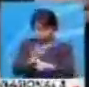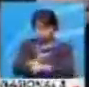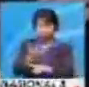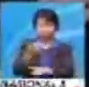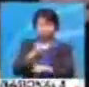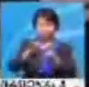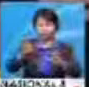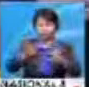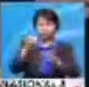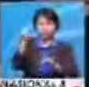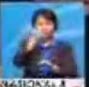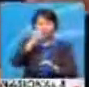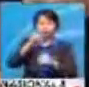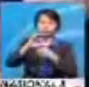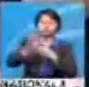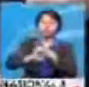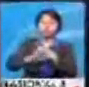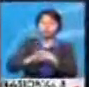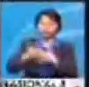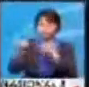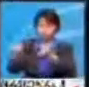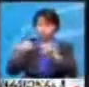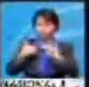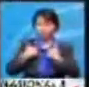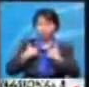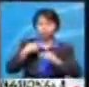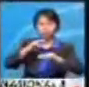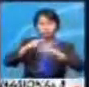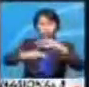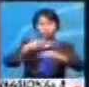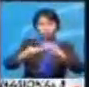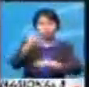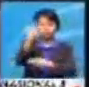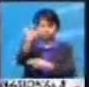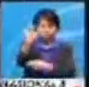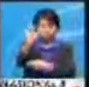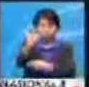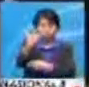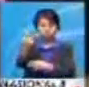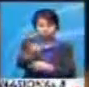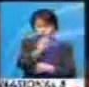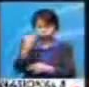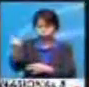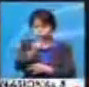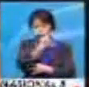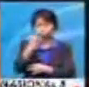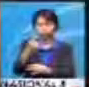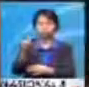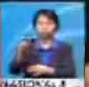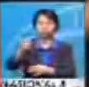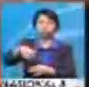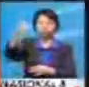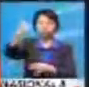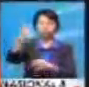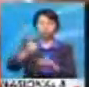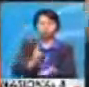penting mengelak kecederaan. Azizul kini berada pada ranking ketiga dunia acara Kirin. Azizul juga merupakan pemenang